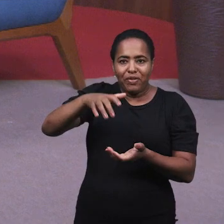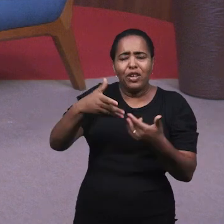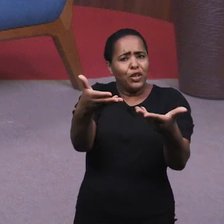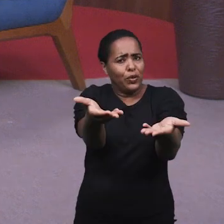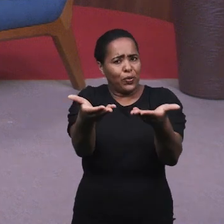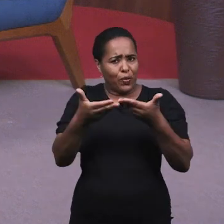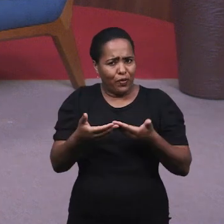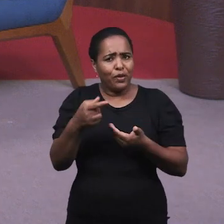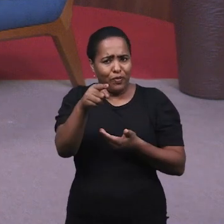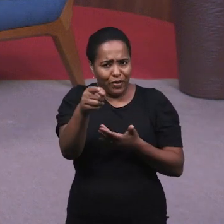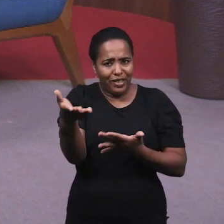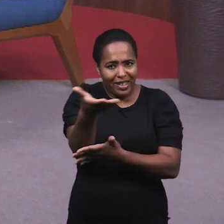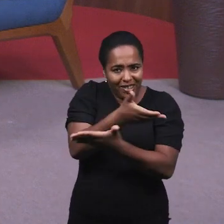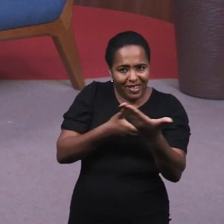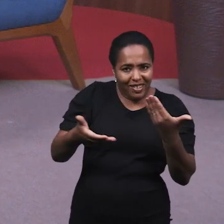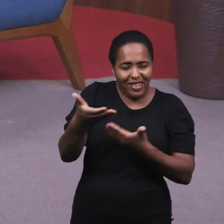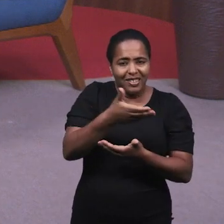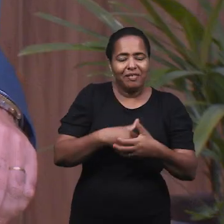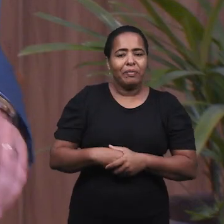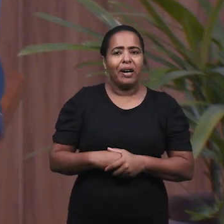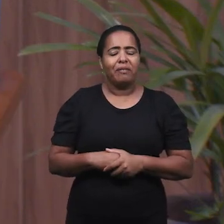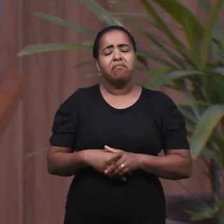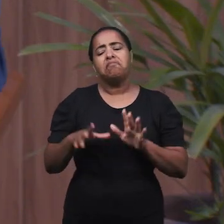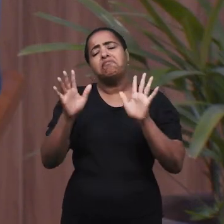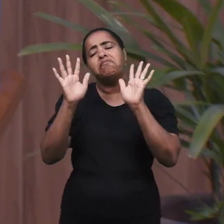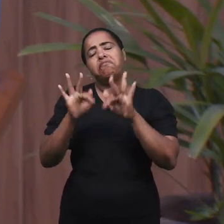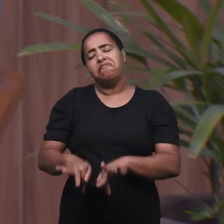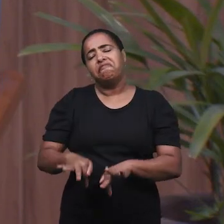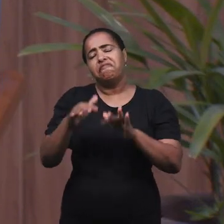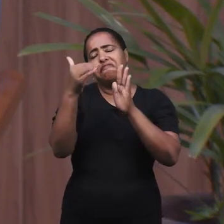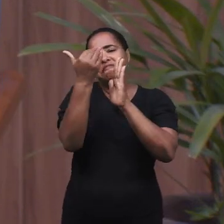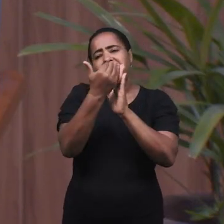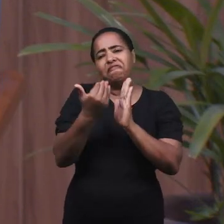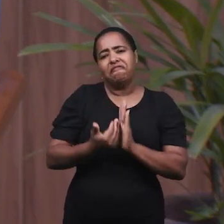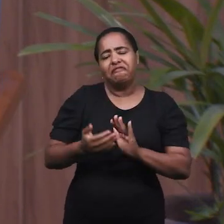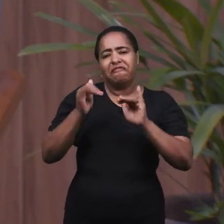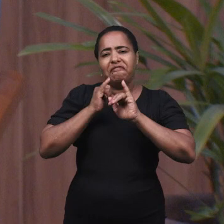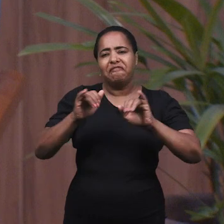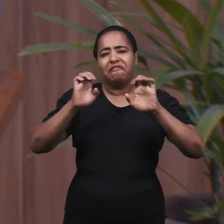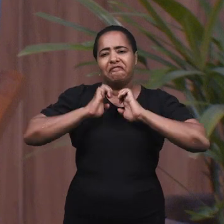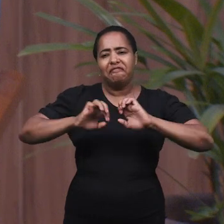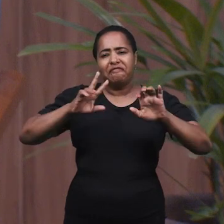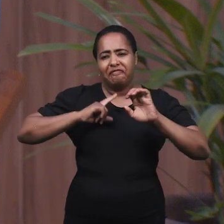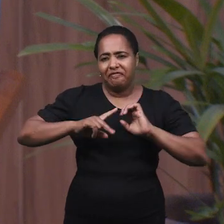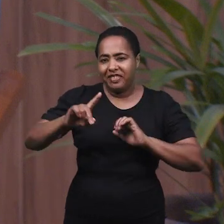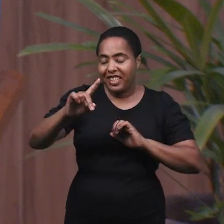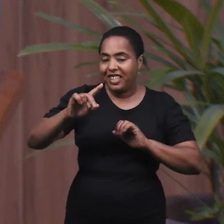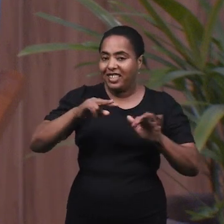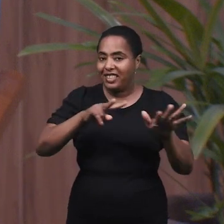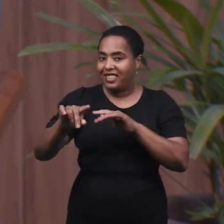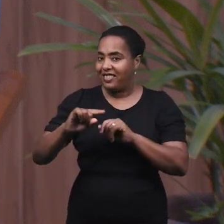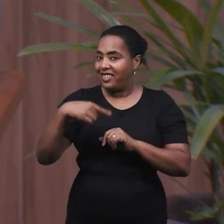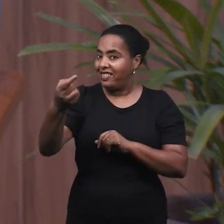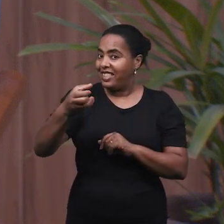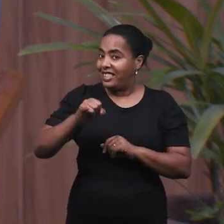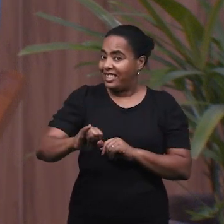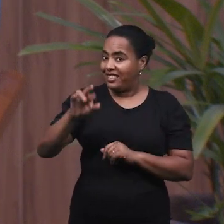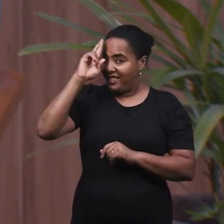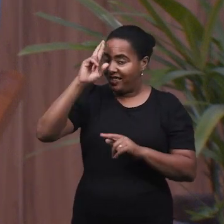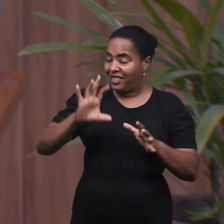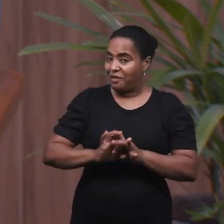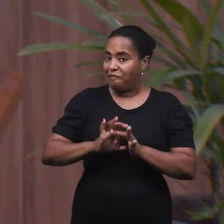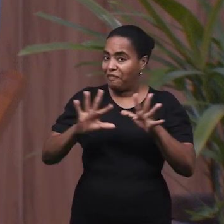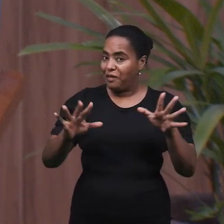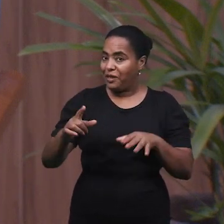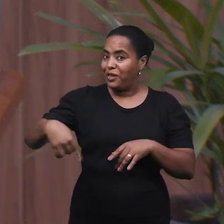elle est diffusée ici à 10 heures du matin. Nous vous invitons à participer. Nous arrivons à la fin de cette édition de la programmation de l'Évangile éternel. La semaine